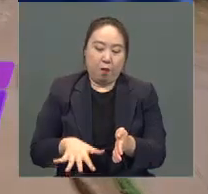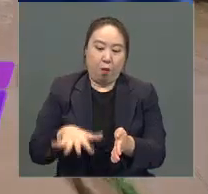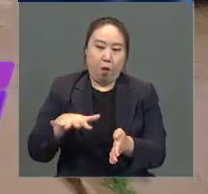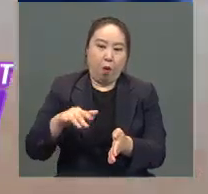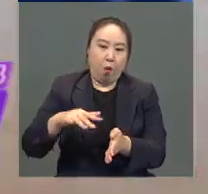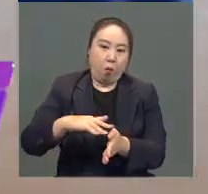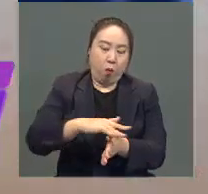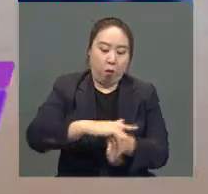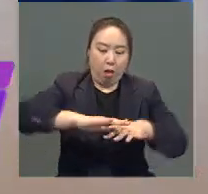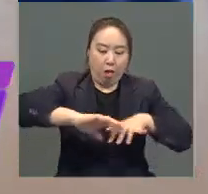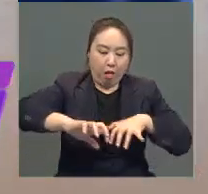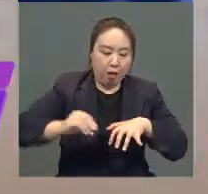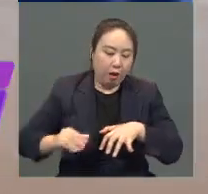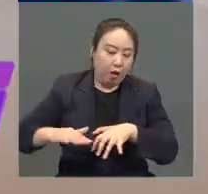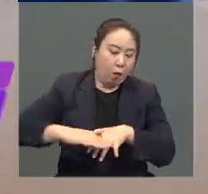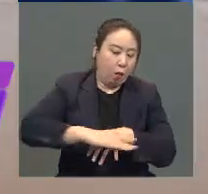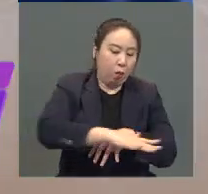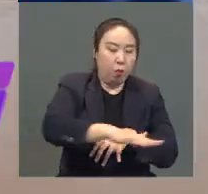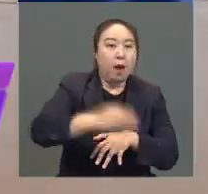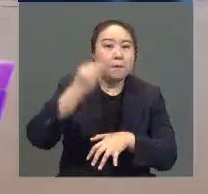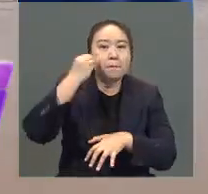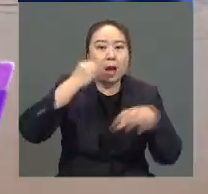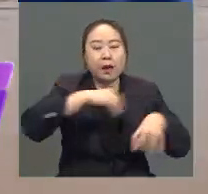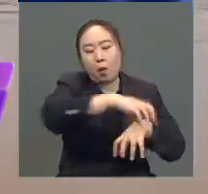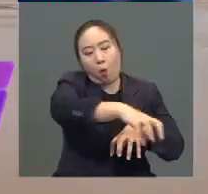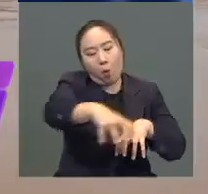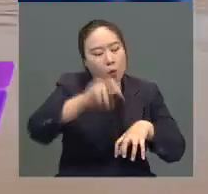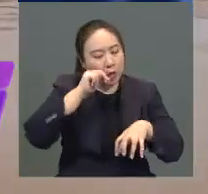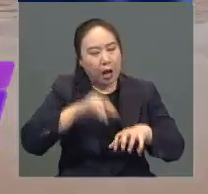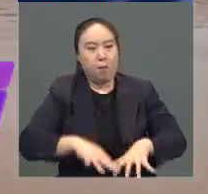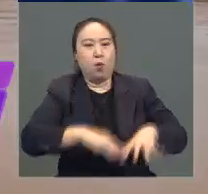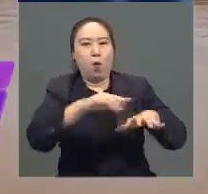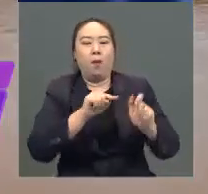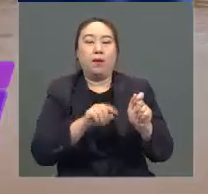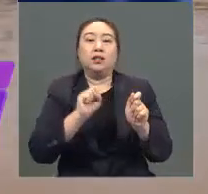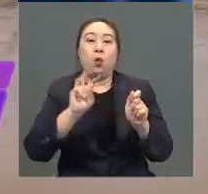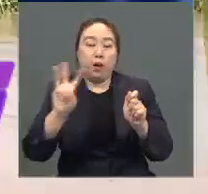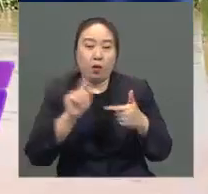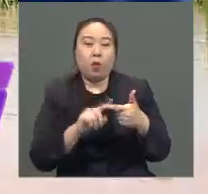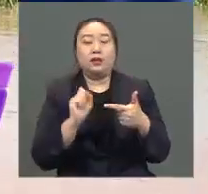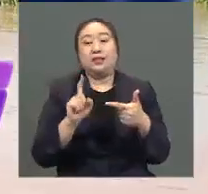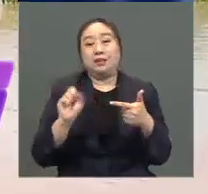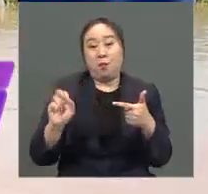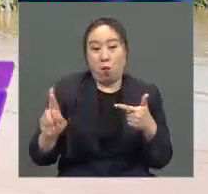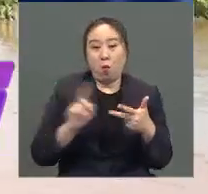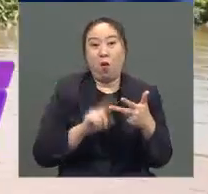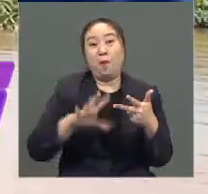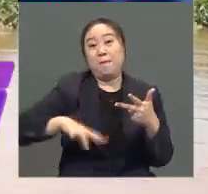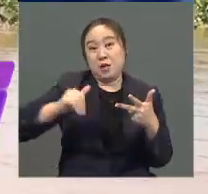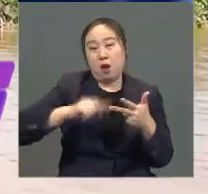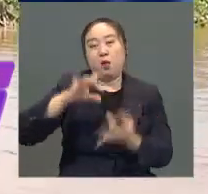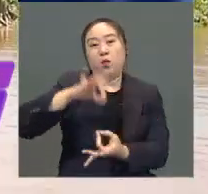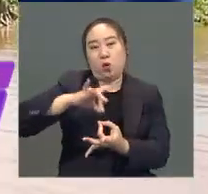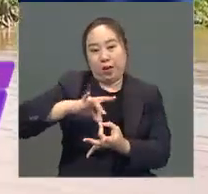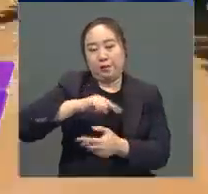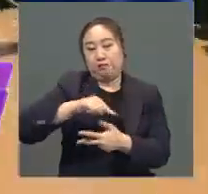าดเข้าท่วมบ้านเรือนประชาชนในส่วนของพื้นที่อำเภอสวรรคโลกอำเภอศรีสำโรงแล้วก็อำเภอเมืองสุโขทัย